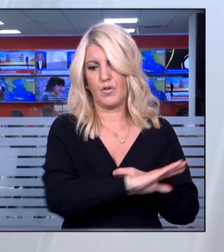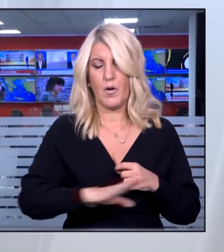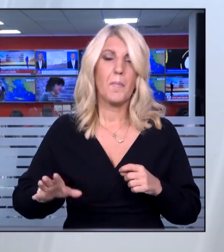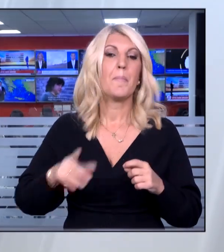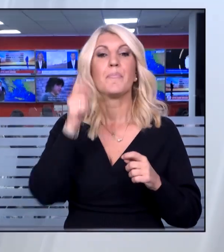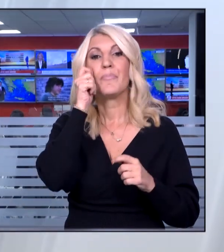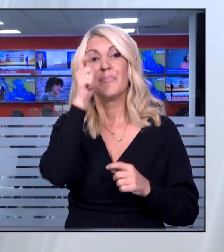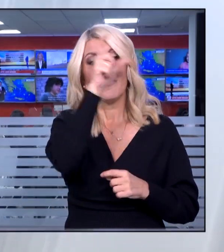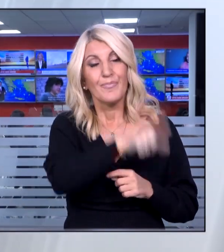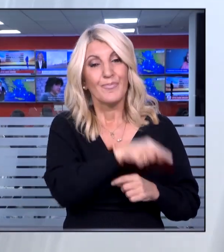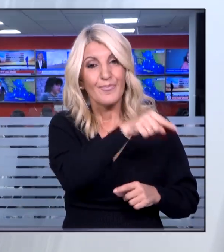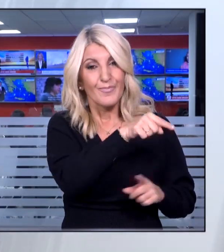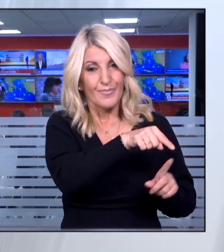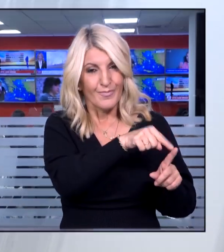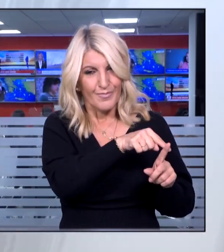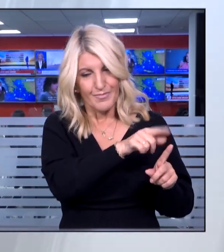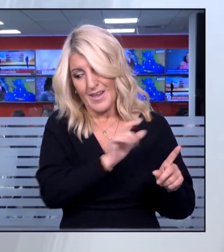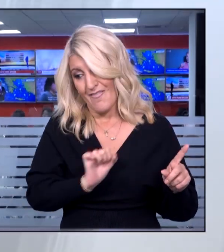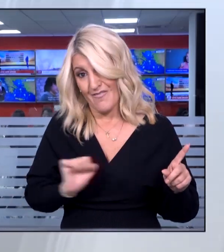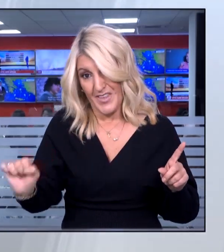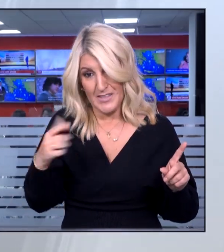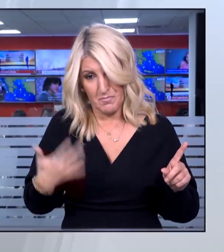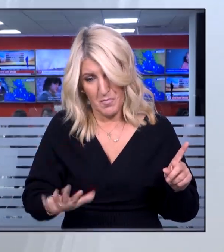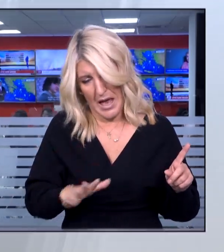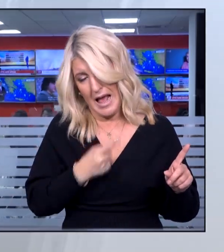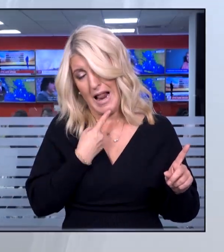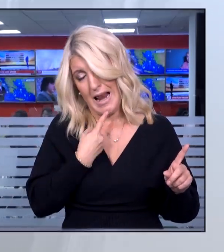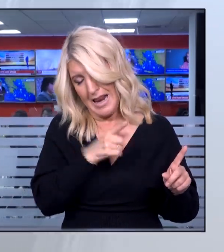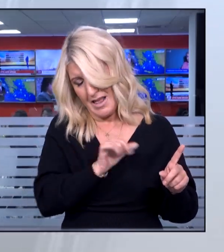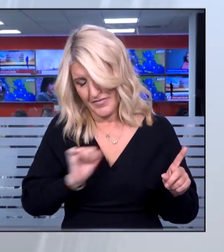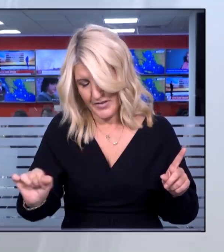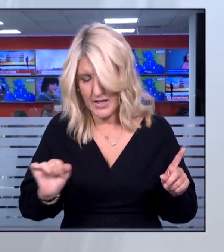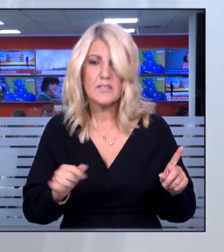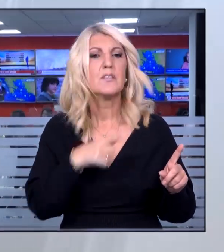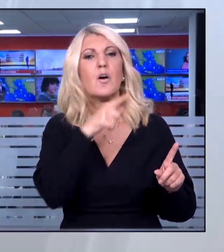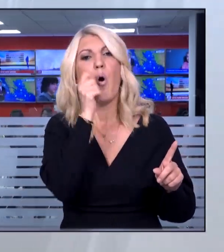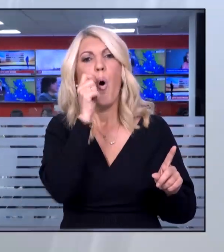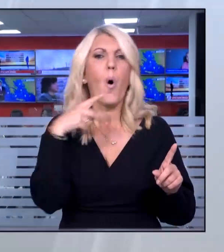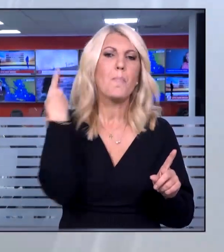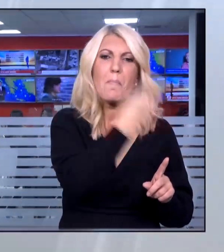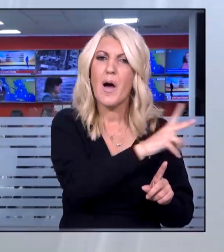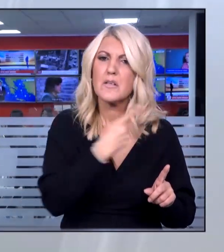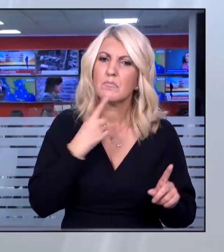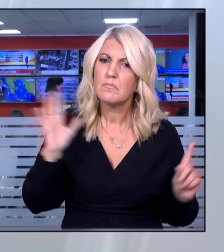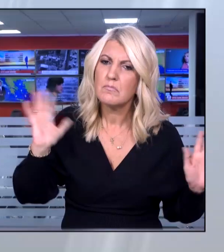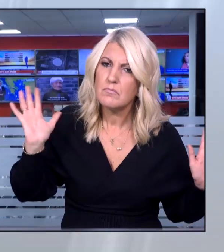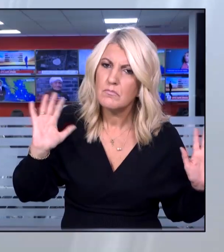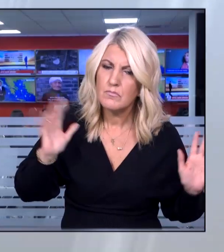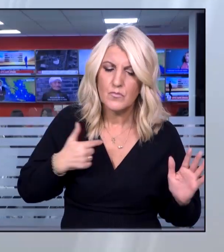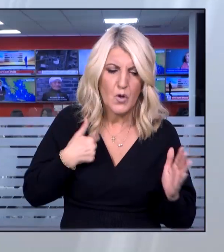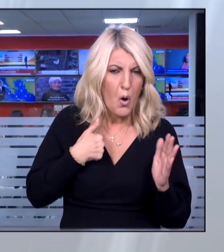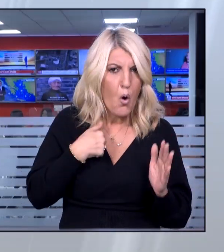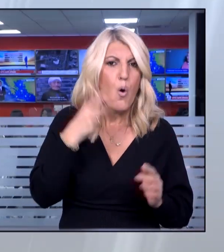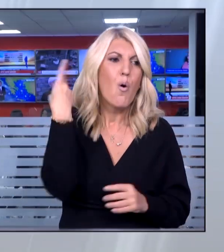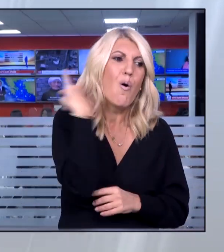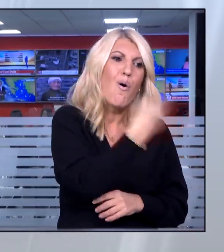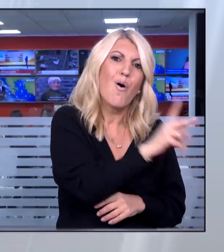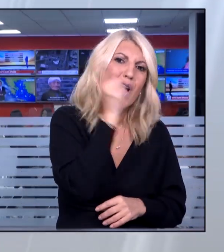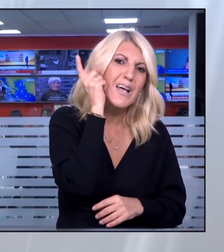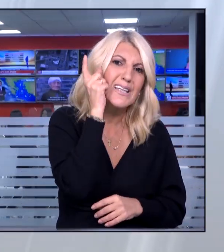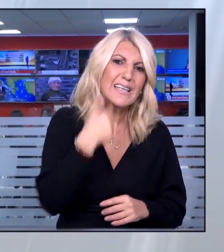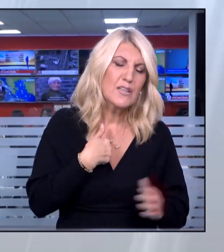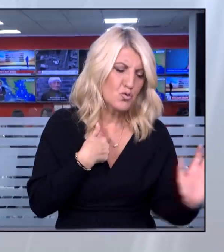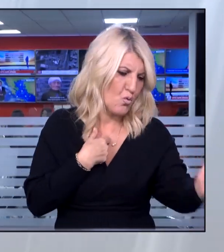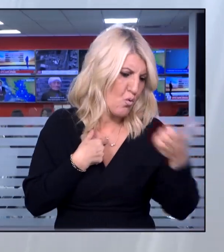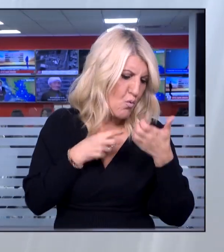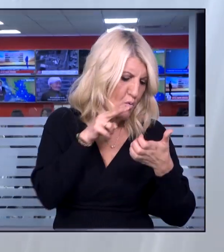των καταγγελόμενων για βιασμό δήλωσε πως ο γιος του αρνείται τα πάντα. Τα μηνύματα που έχω διαβάσει εγώ την απέρριψε ο